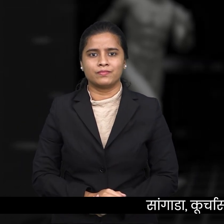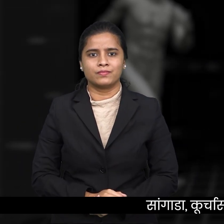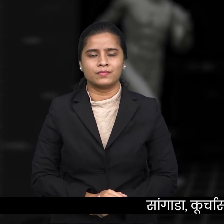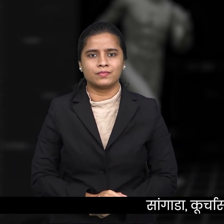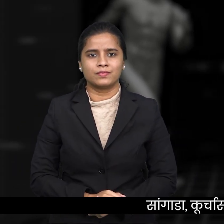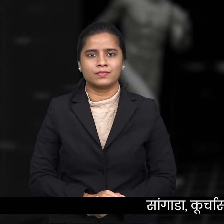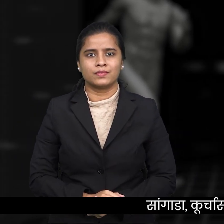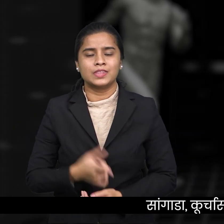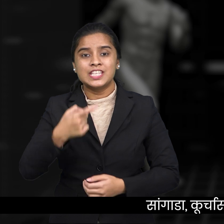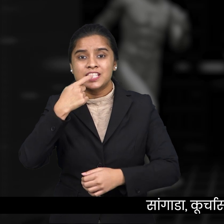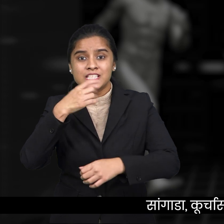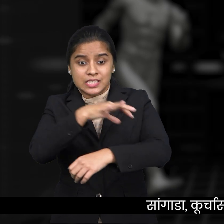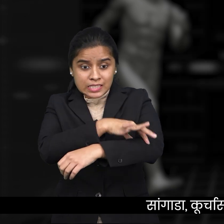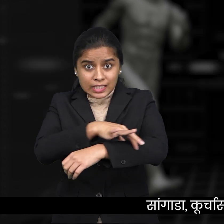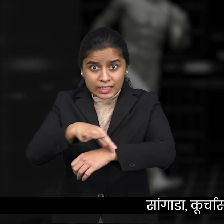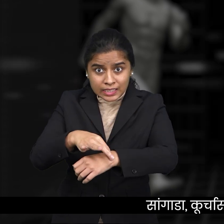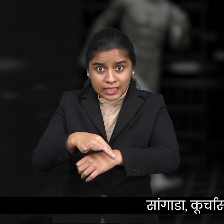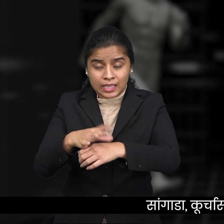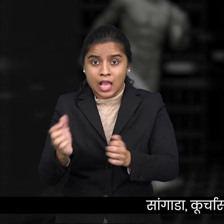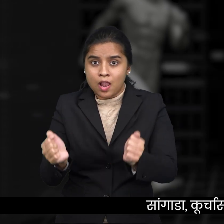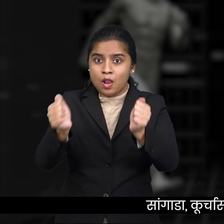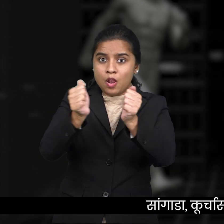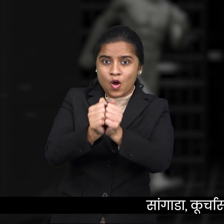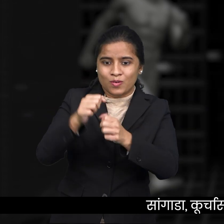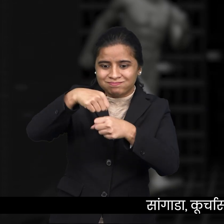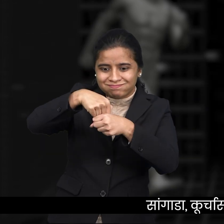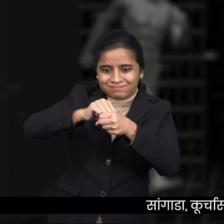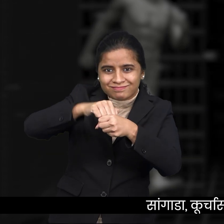सांगाडा कुरशासह सांगाडा प्रणाली बनवतो.